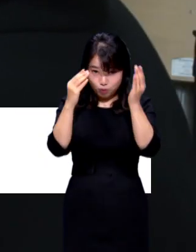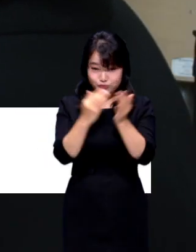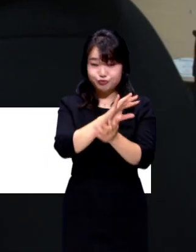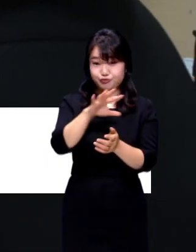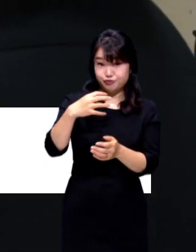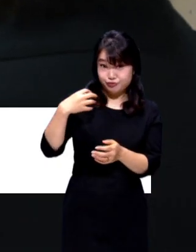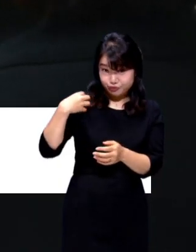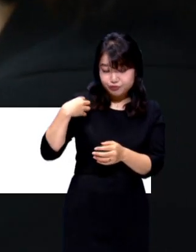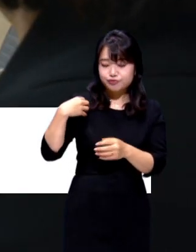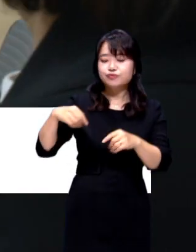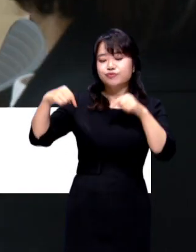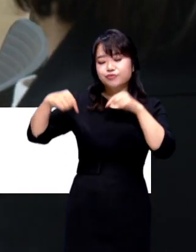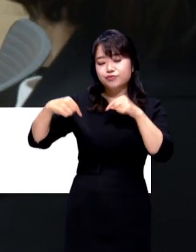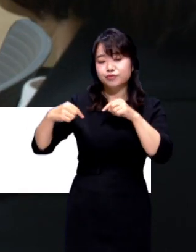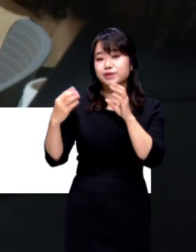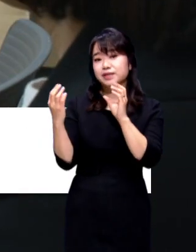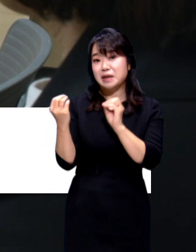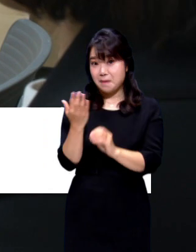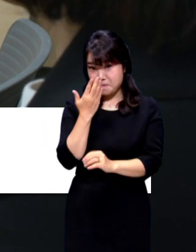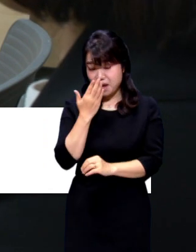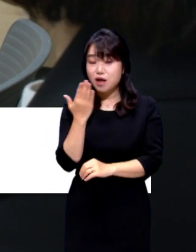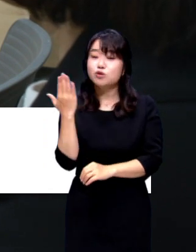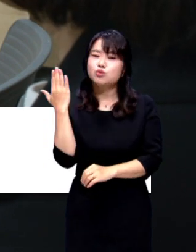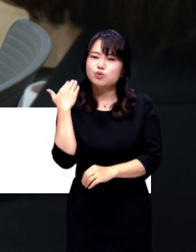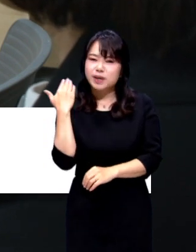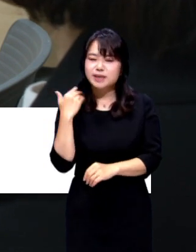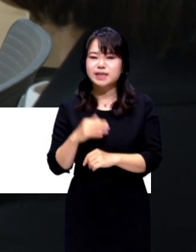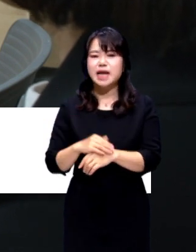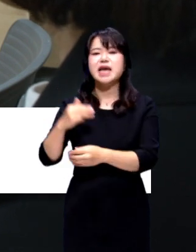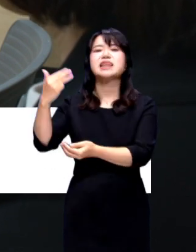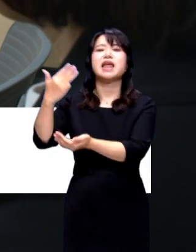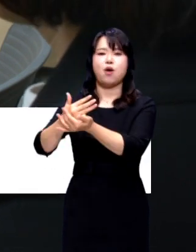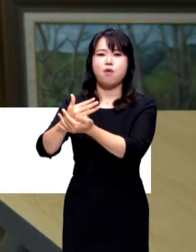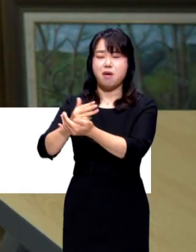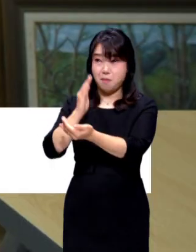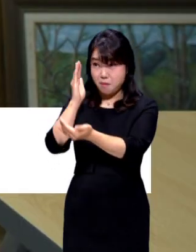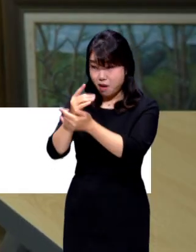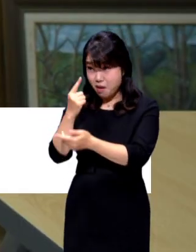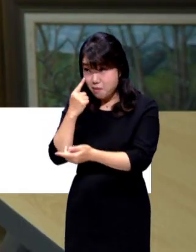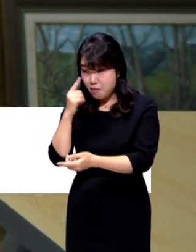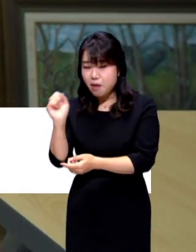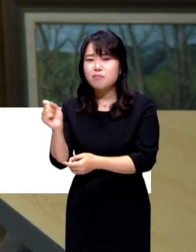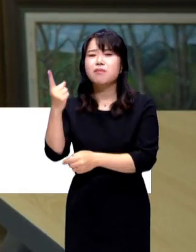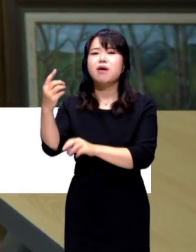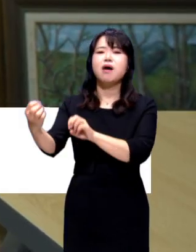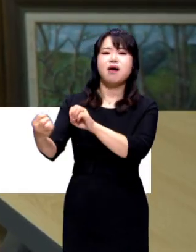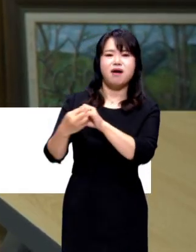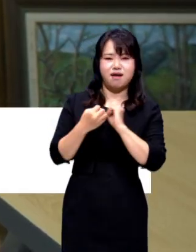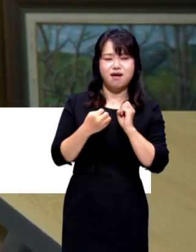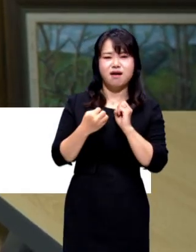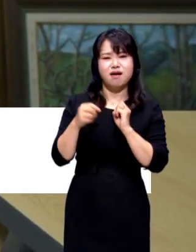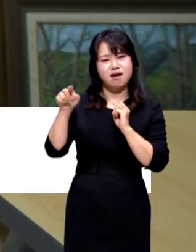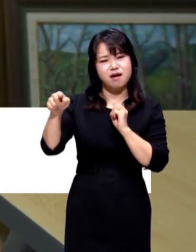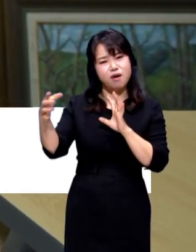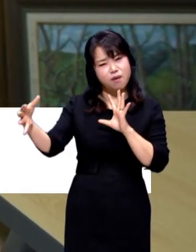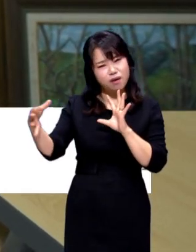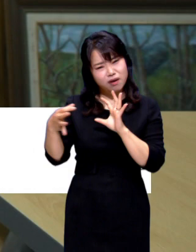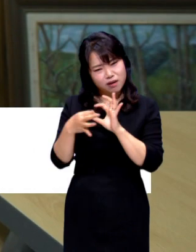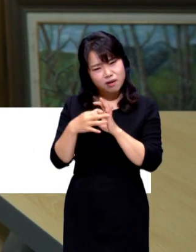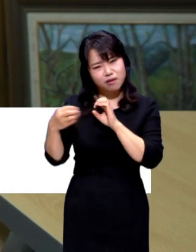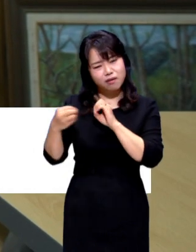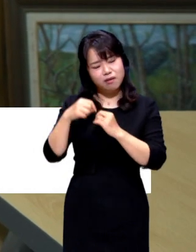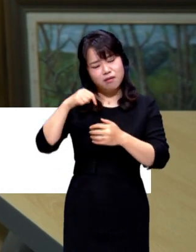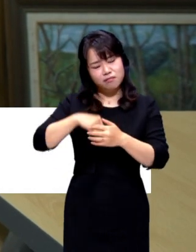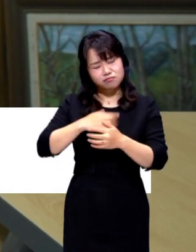상담을 받아보실 수 있는데요. 최근에는 아무래도 이태원 참사가 있었다 보니까 그 사건 관련해서 좀